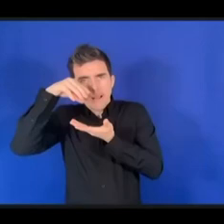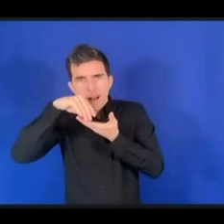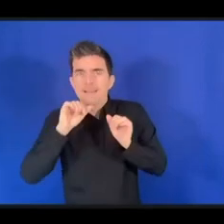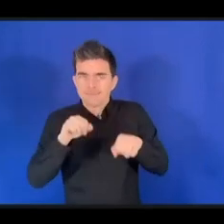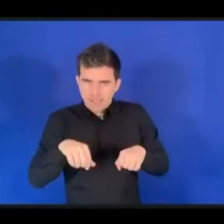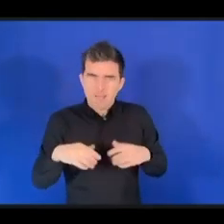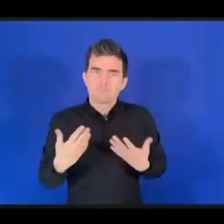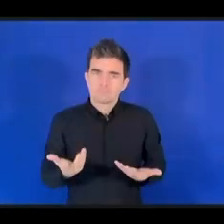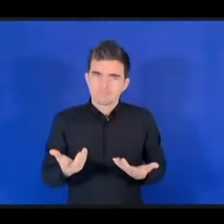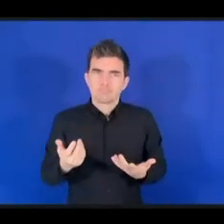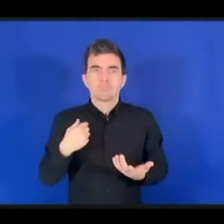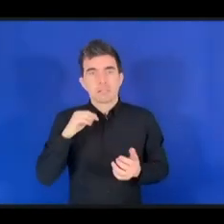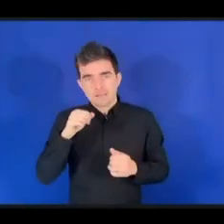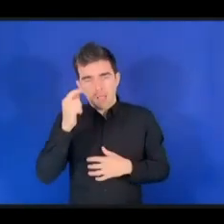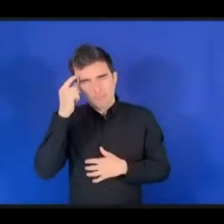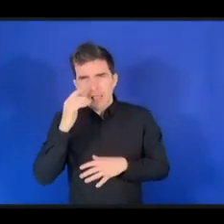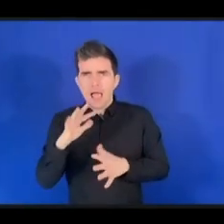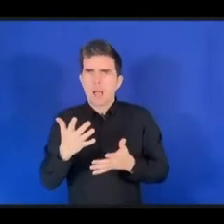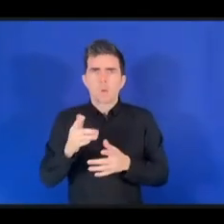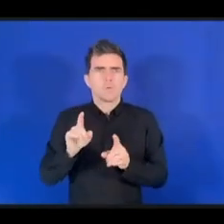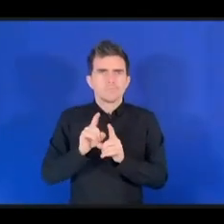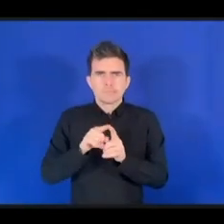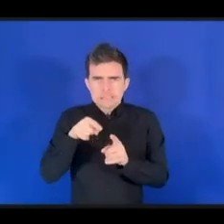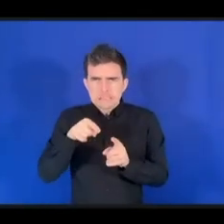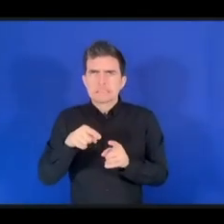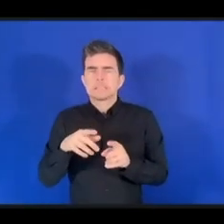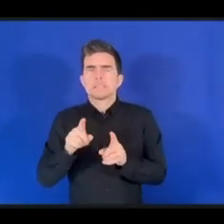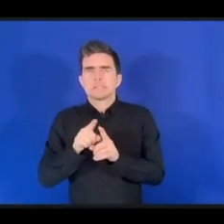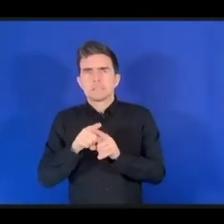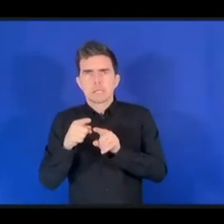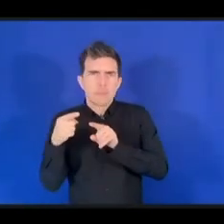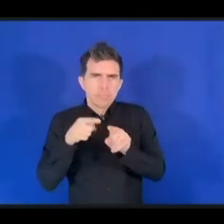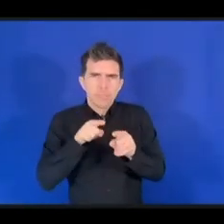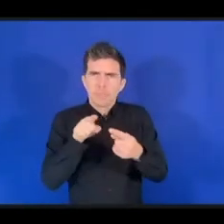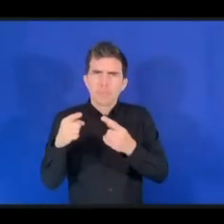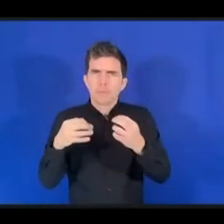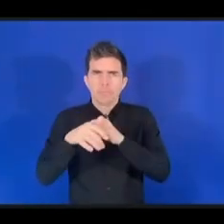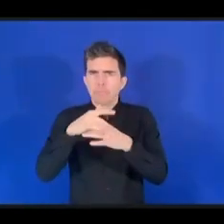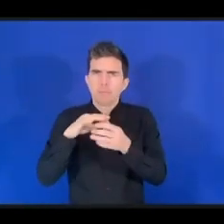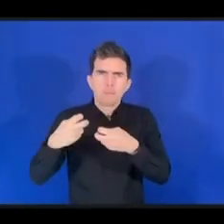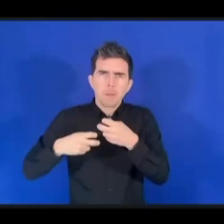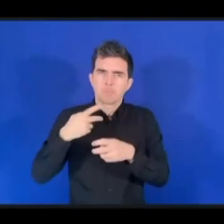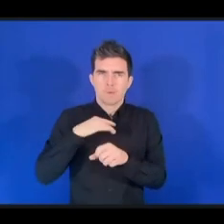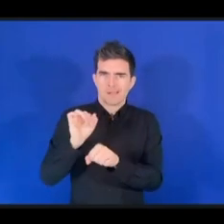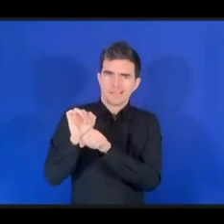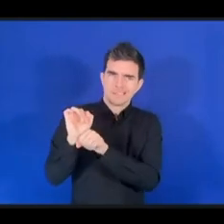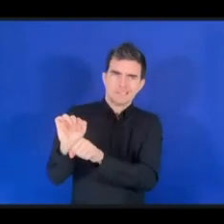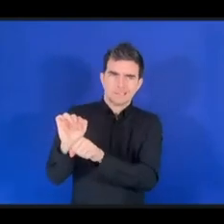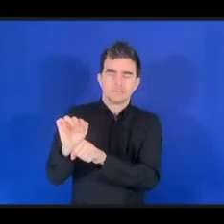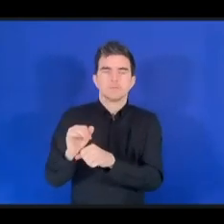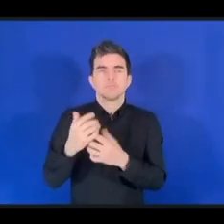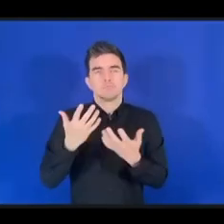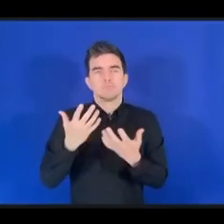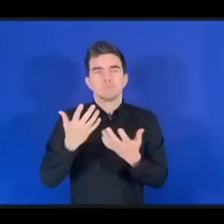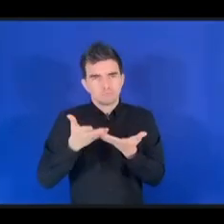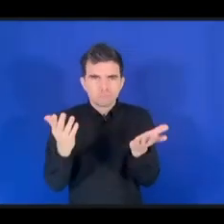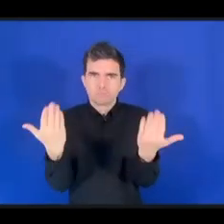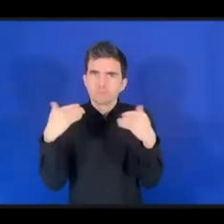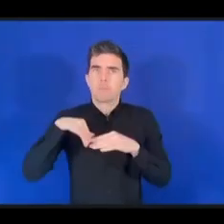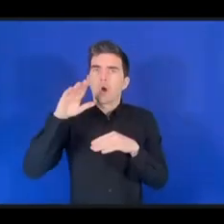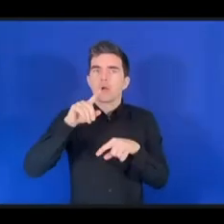全的挑战，包括弥合数字鸿沟，提高多